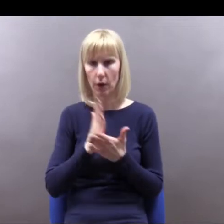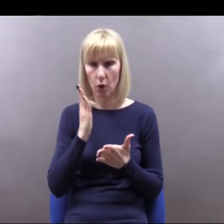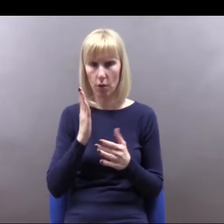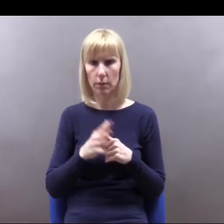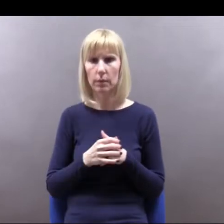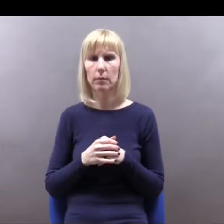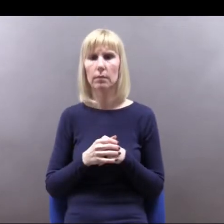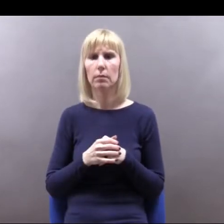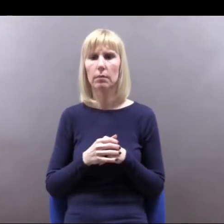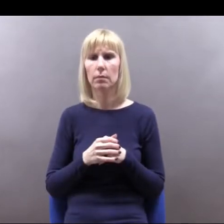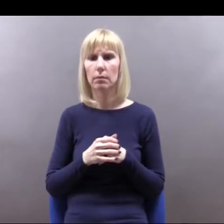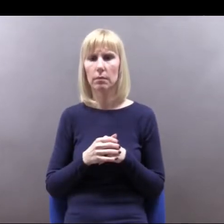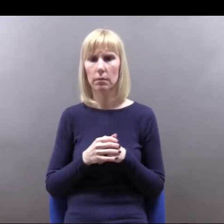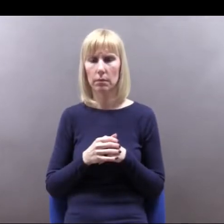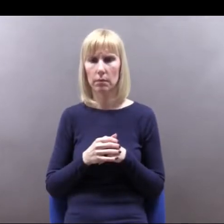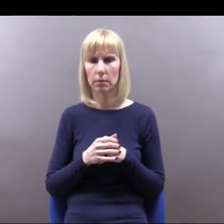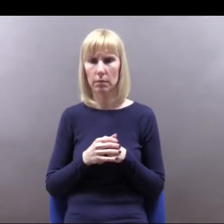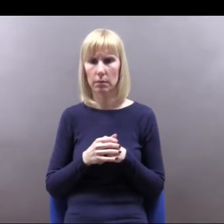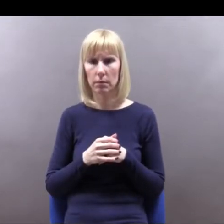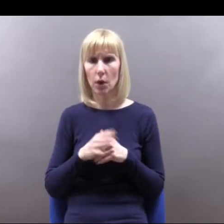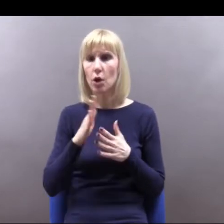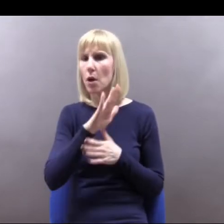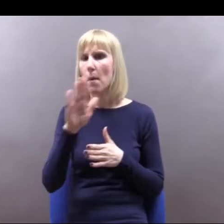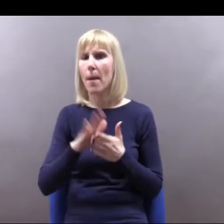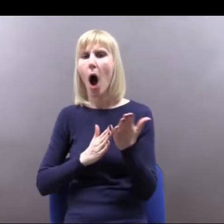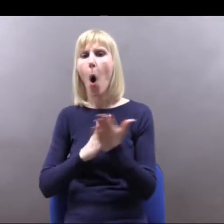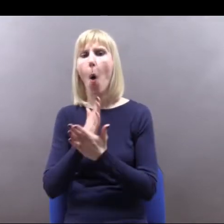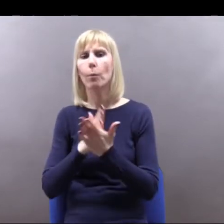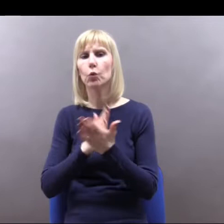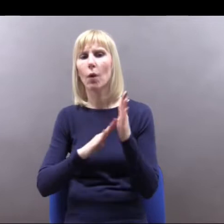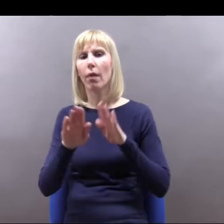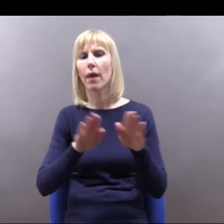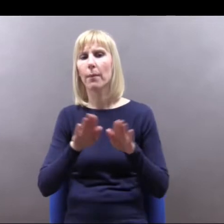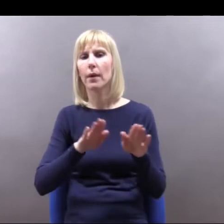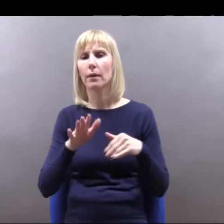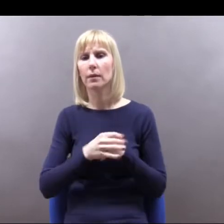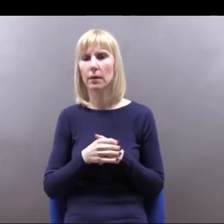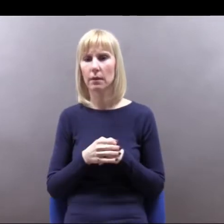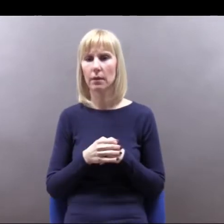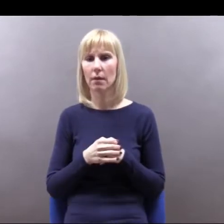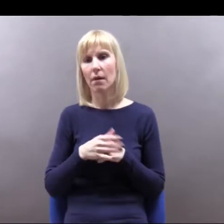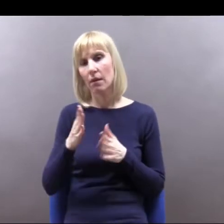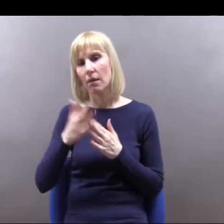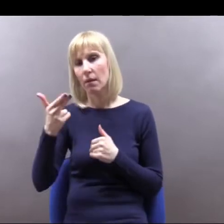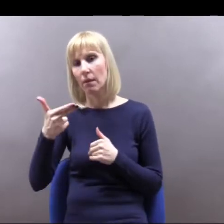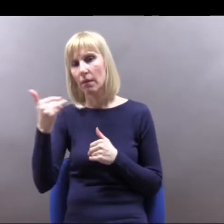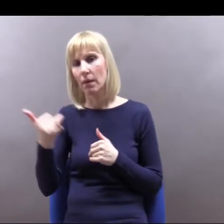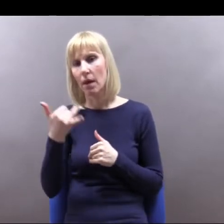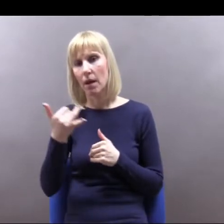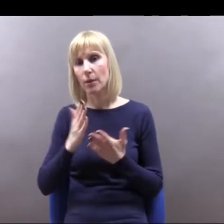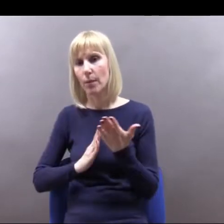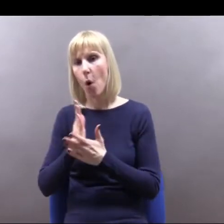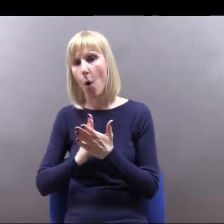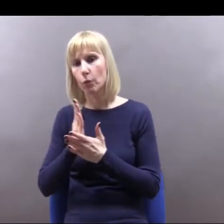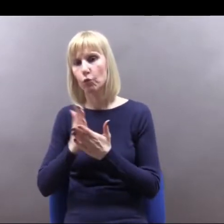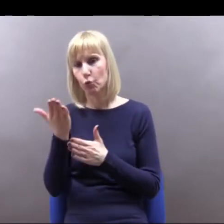platformy. Oczywiście rozumiem, że byłoby to bardzo trudne, ale ta obsługa musi być dostępna od ręki,